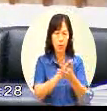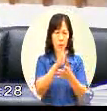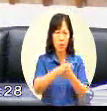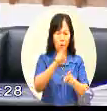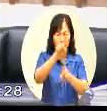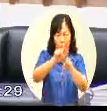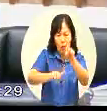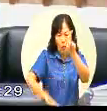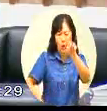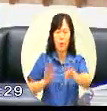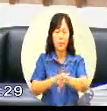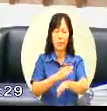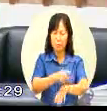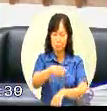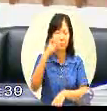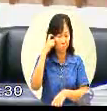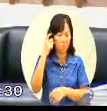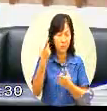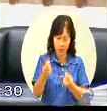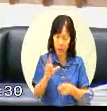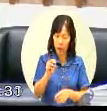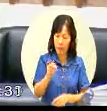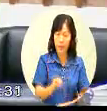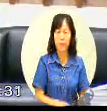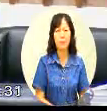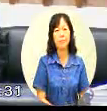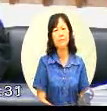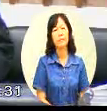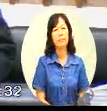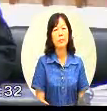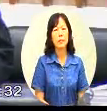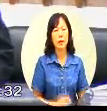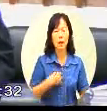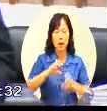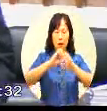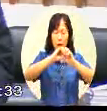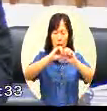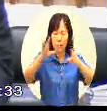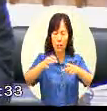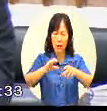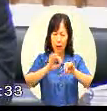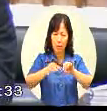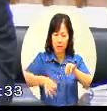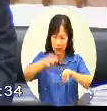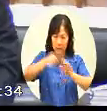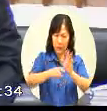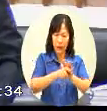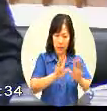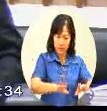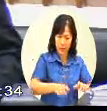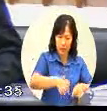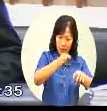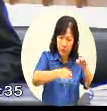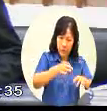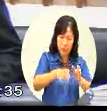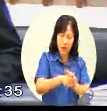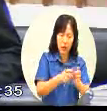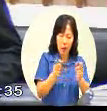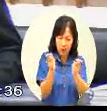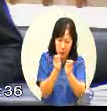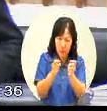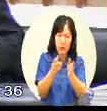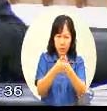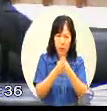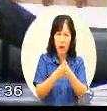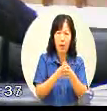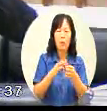拉越远，你同不同意？ 公告限值跟公告市价要接近，这个我同意啦。啊，但是公告地价的部